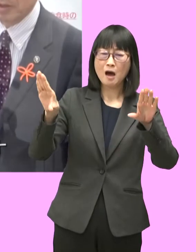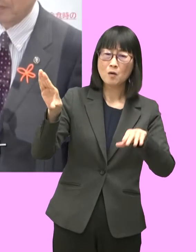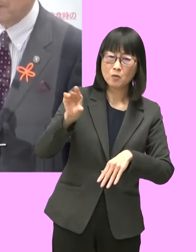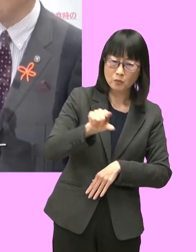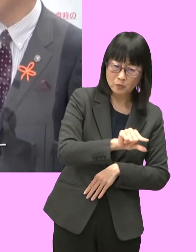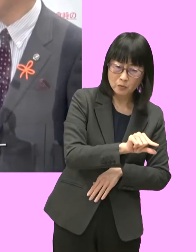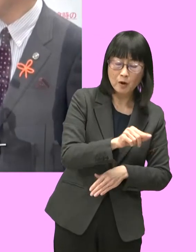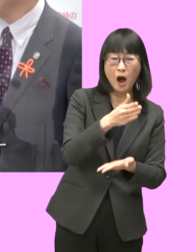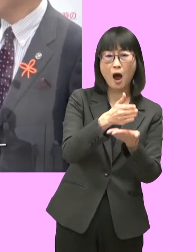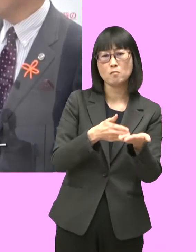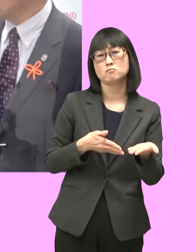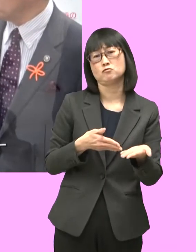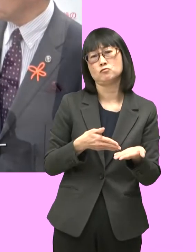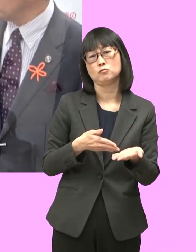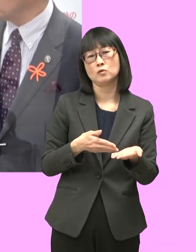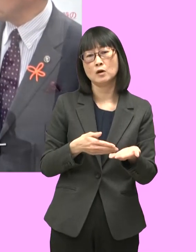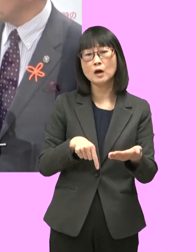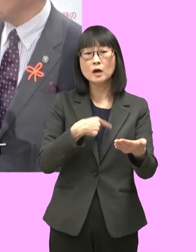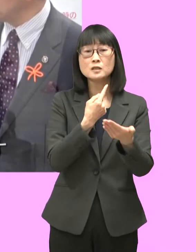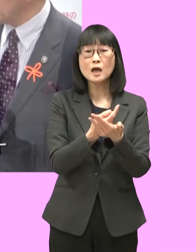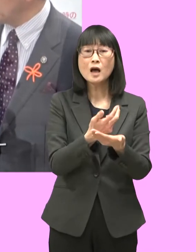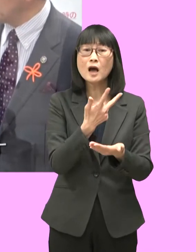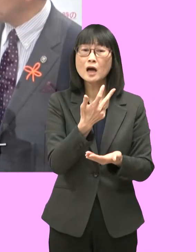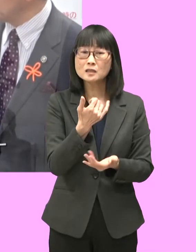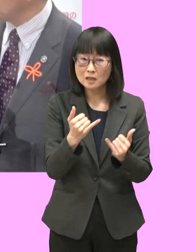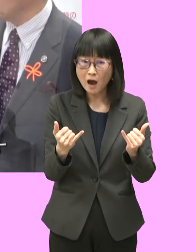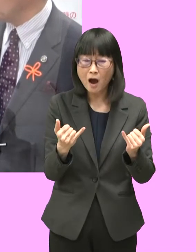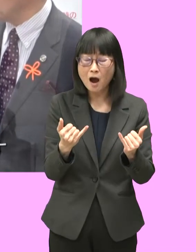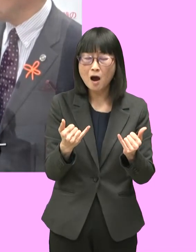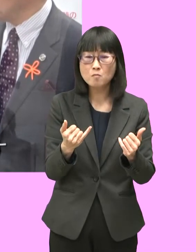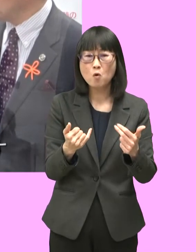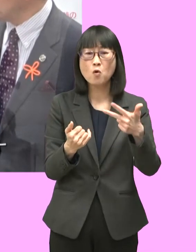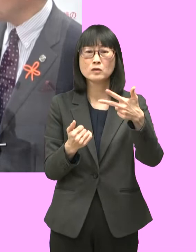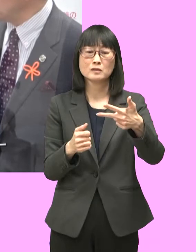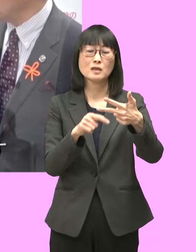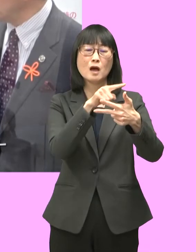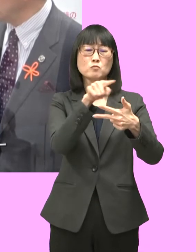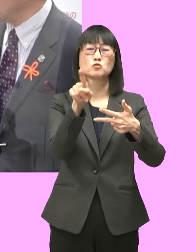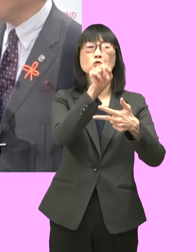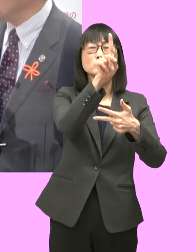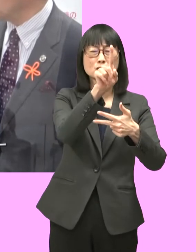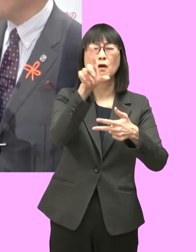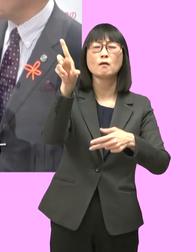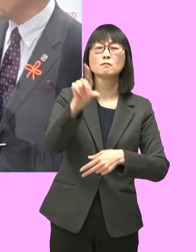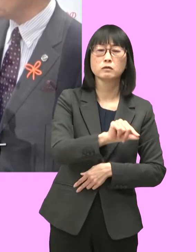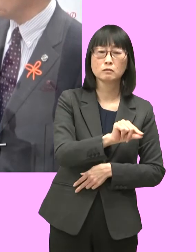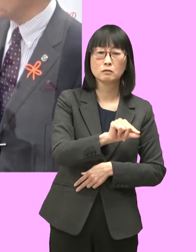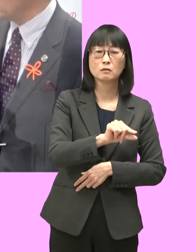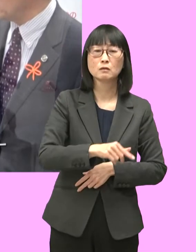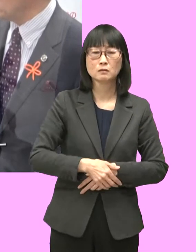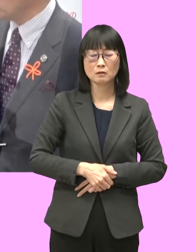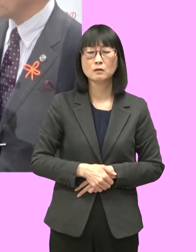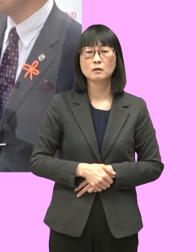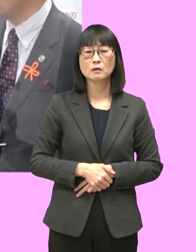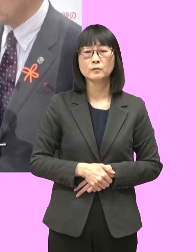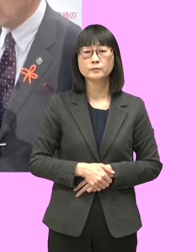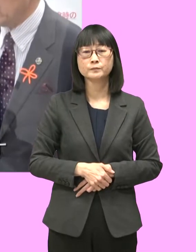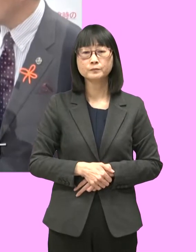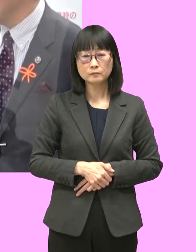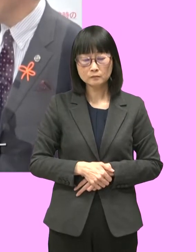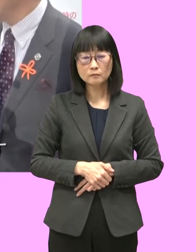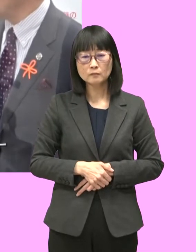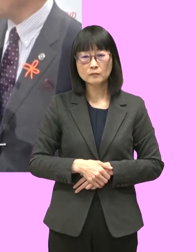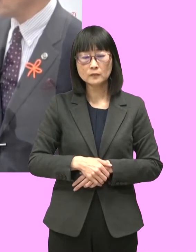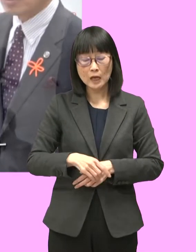少しています。それから自主防災訓練ですが、こちらの方も実施回数が5分の1